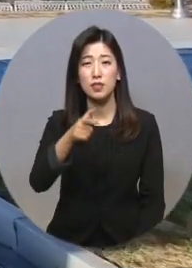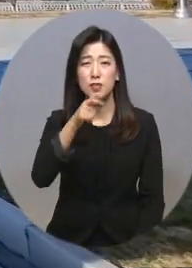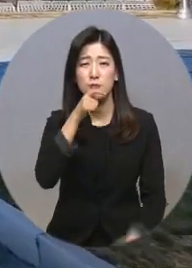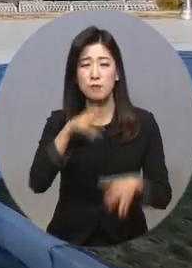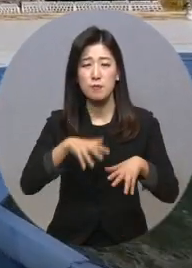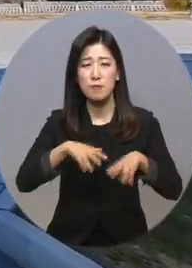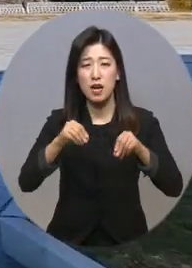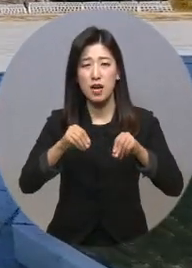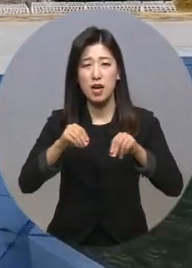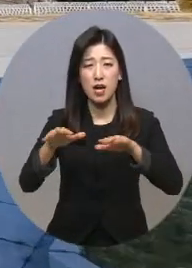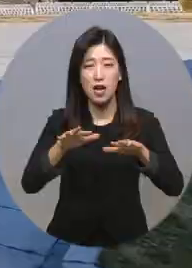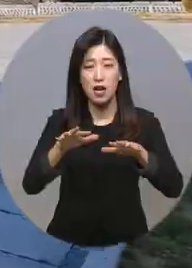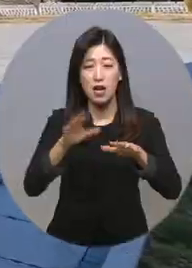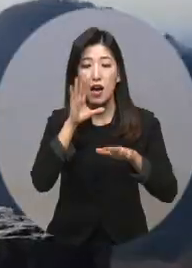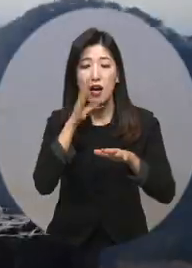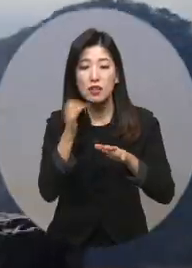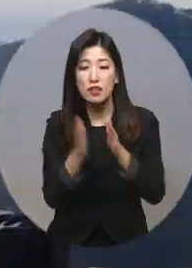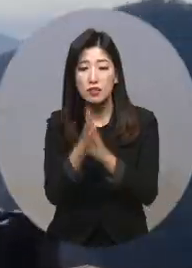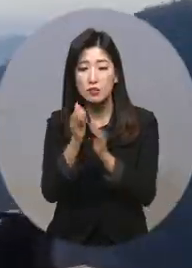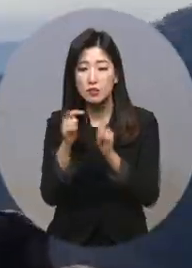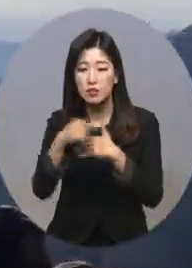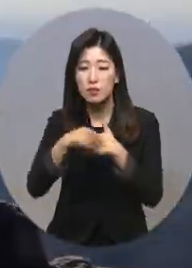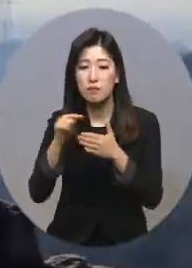타들어간 아산 시민의 마음에